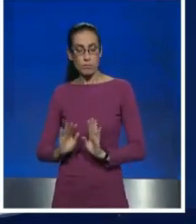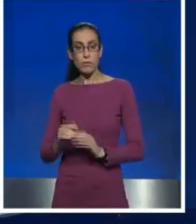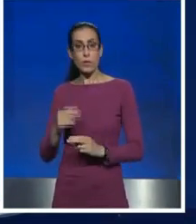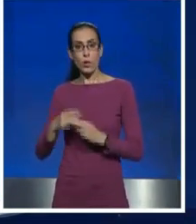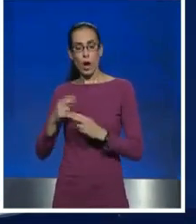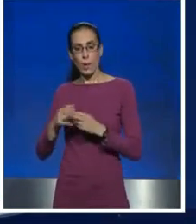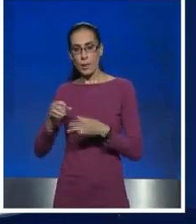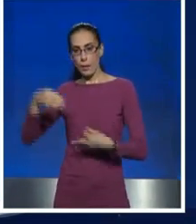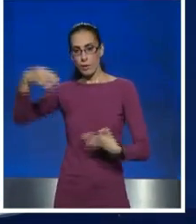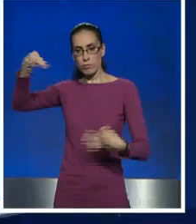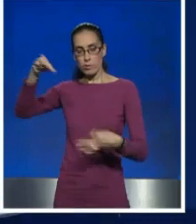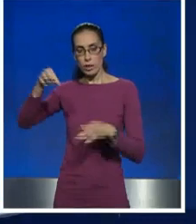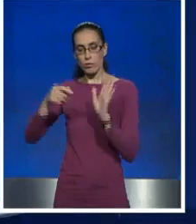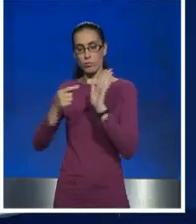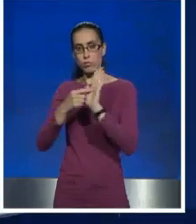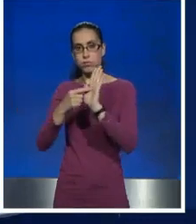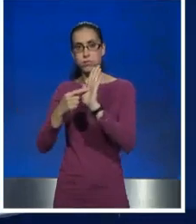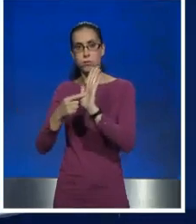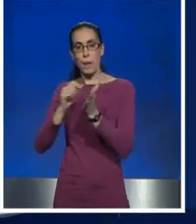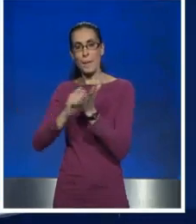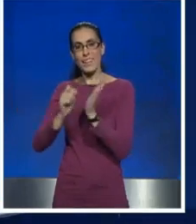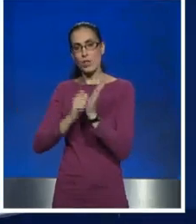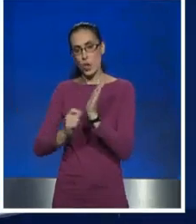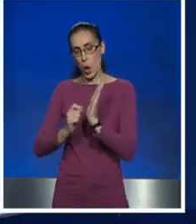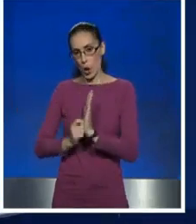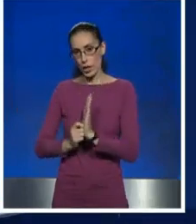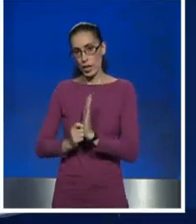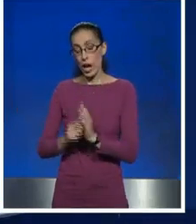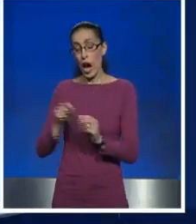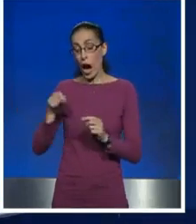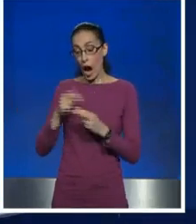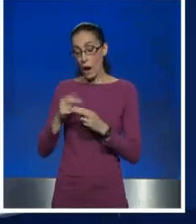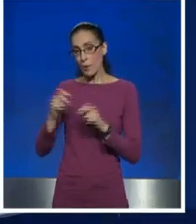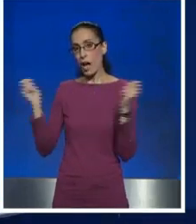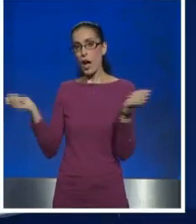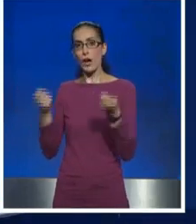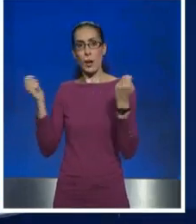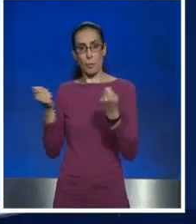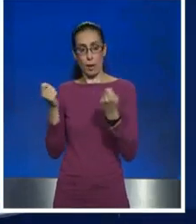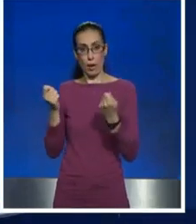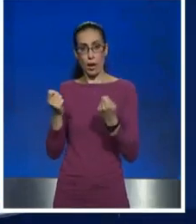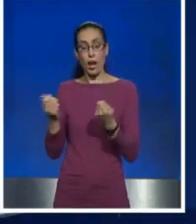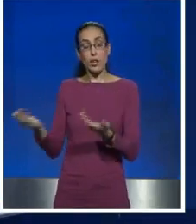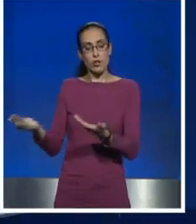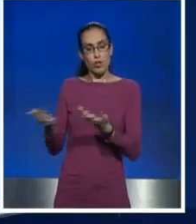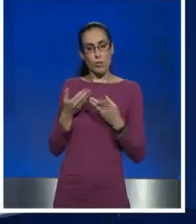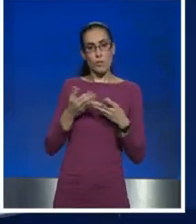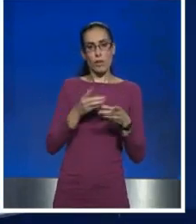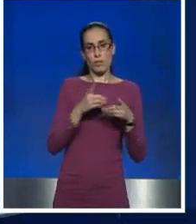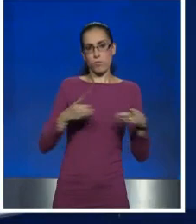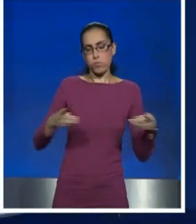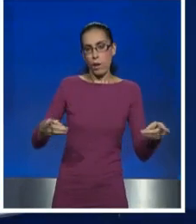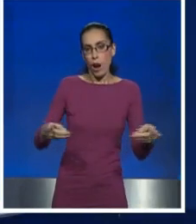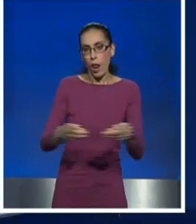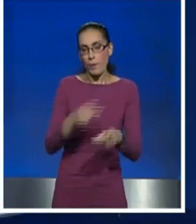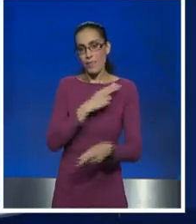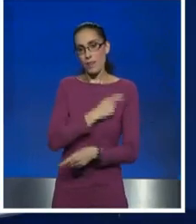l-ikbar rebħa li f'din il-kampanja elettorali kollha. Ġibna lil Parlament Malti saspin xi